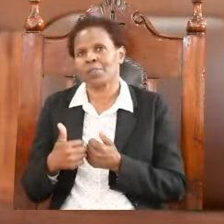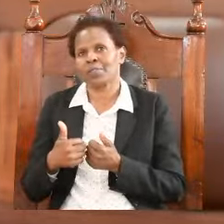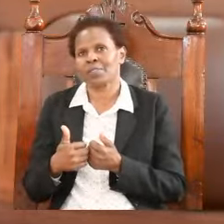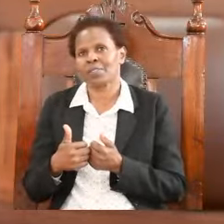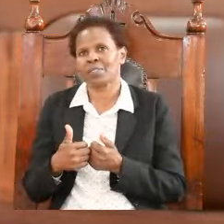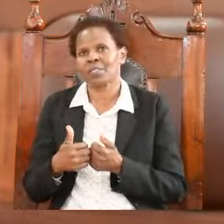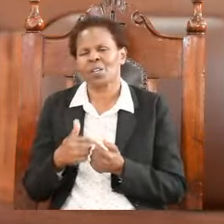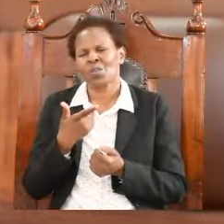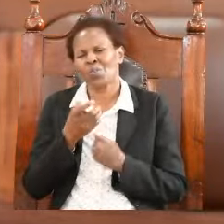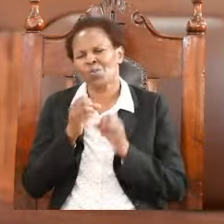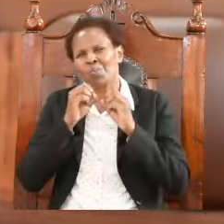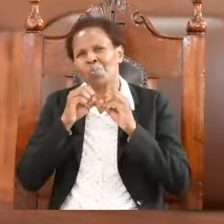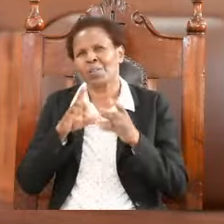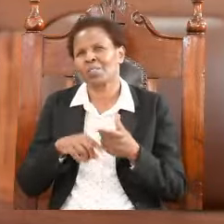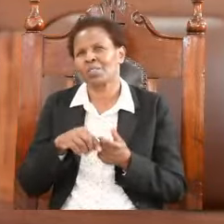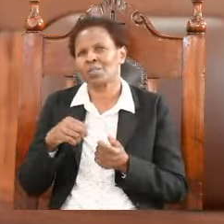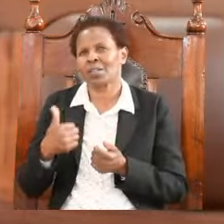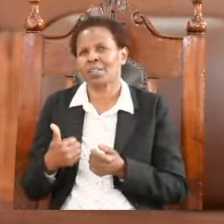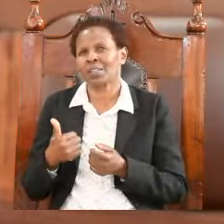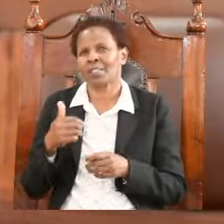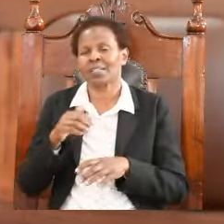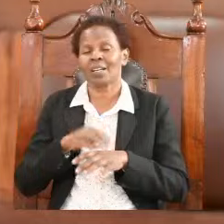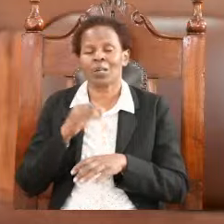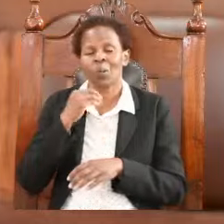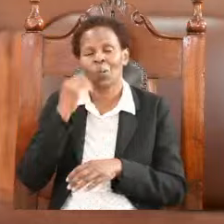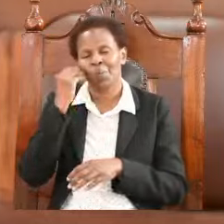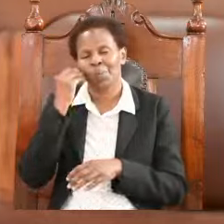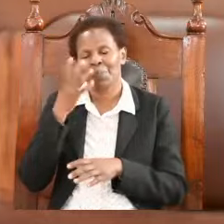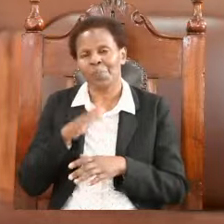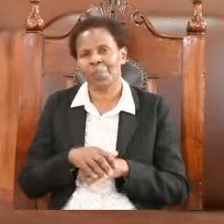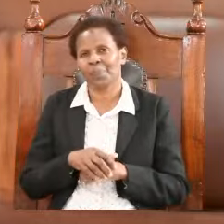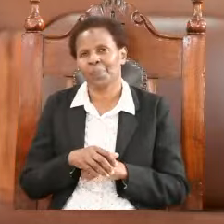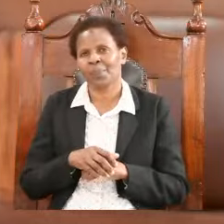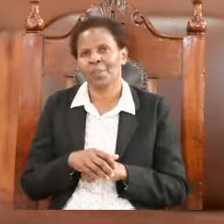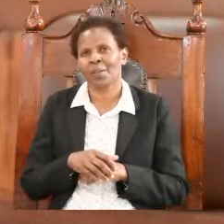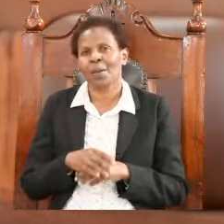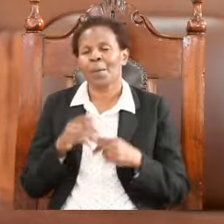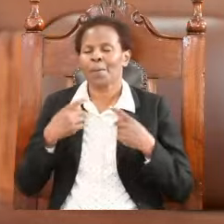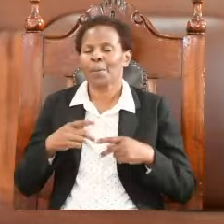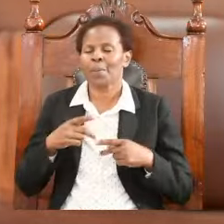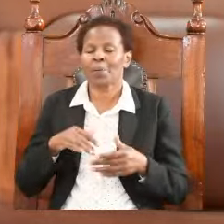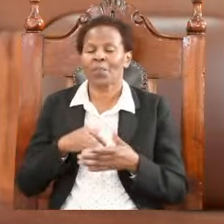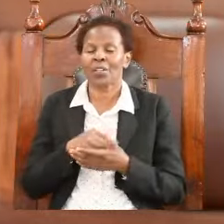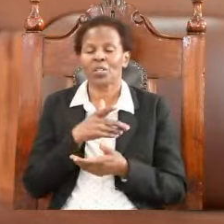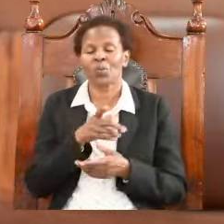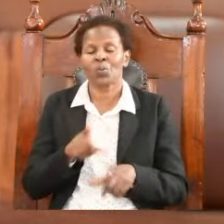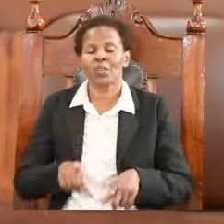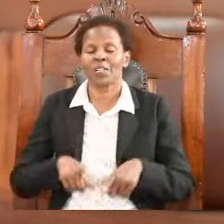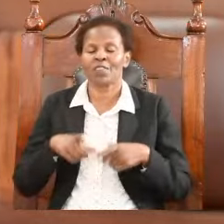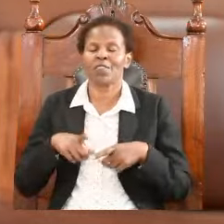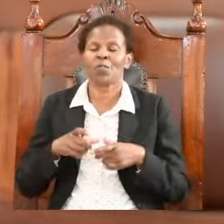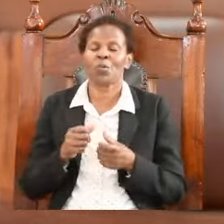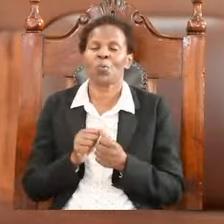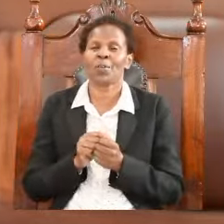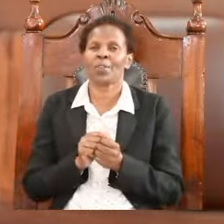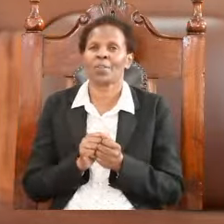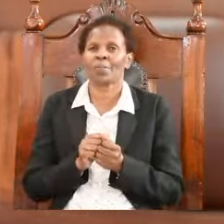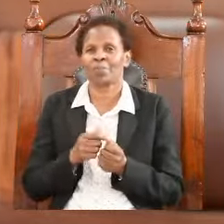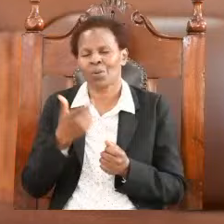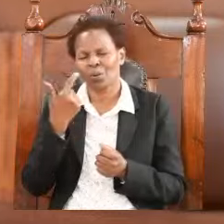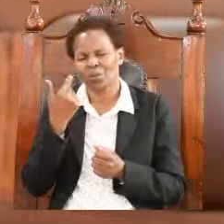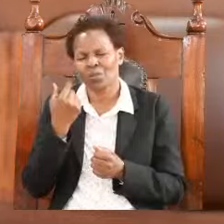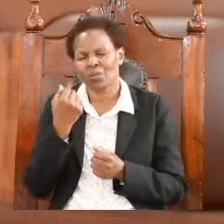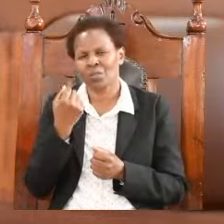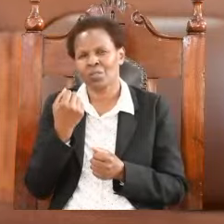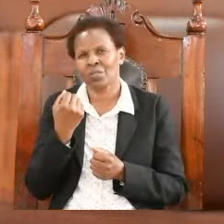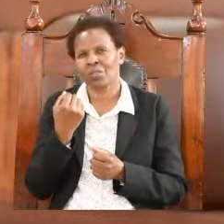wi wa kirathimo thiinie wa mucii ucio andu aria muikaranagia nao ri ni tondu wa gukorwo